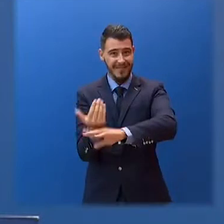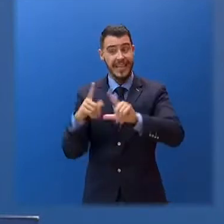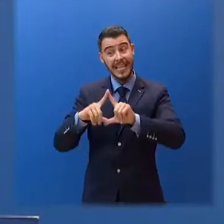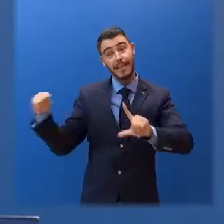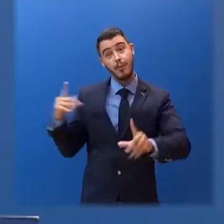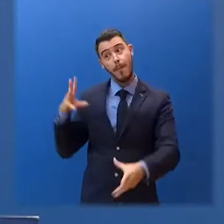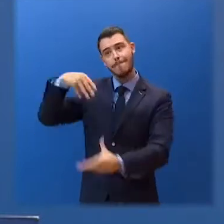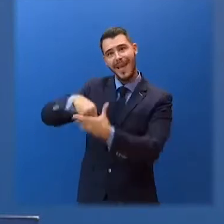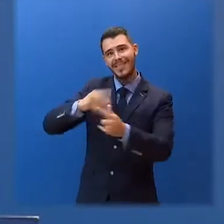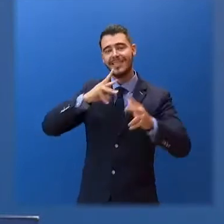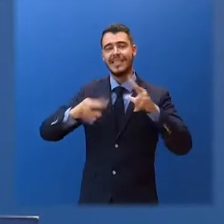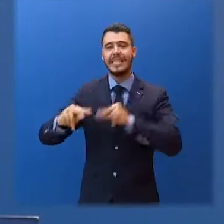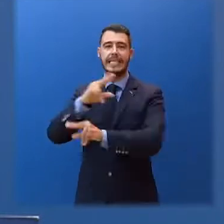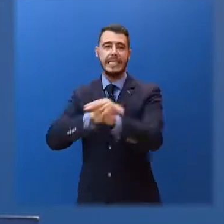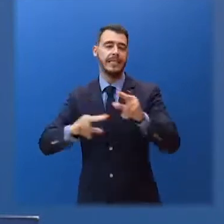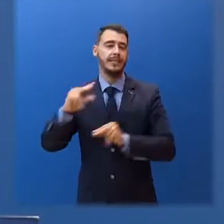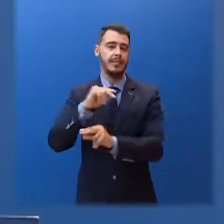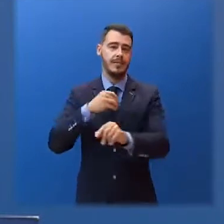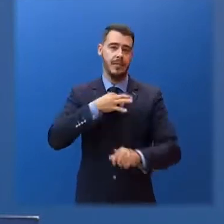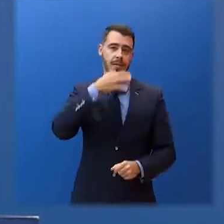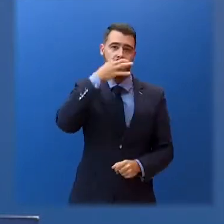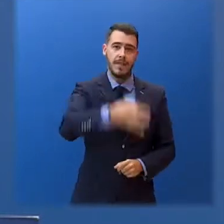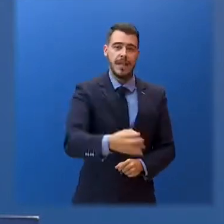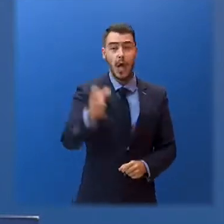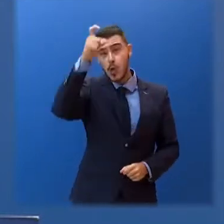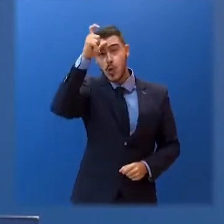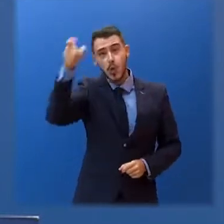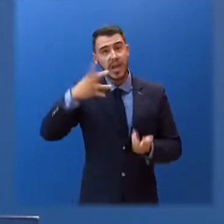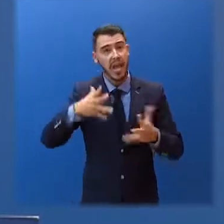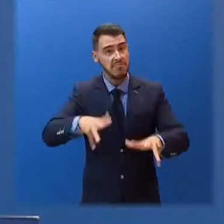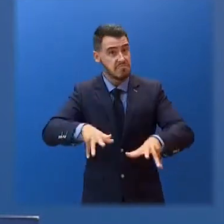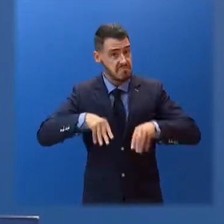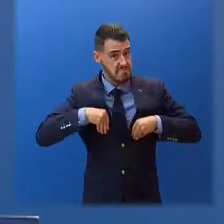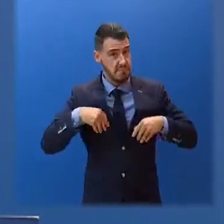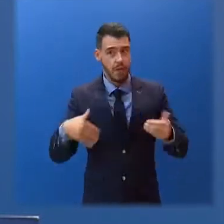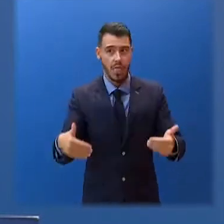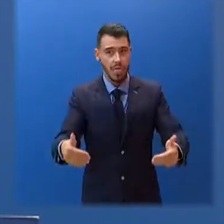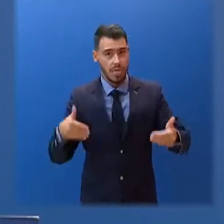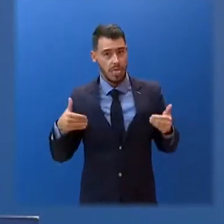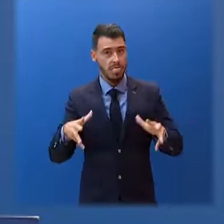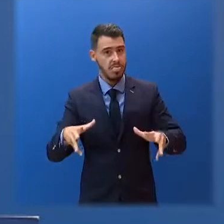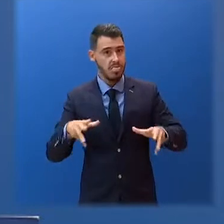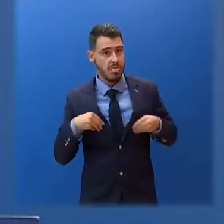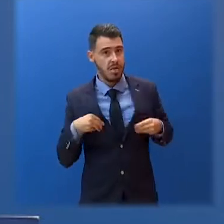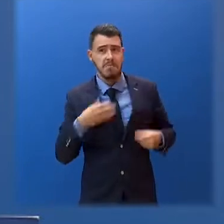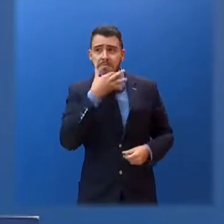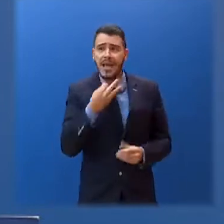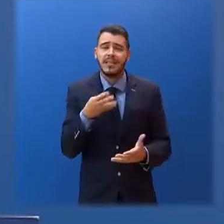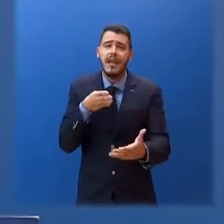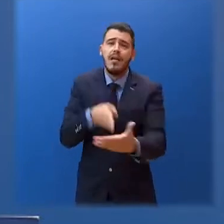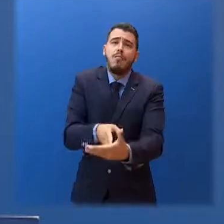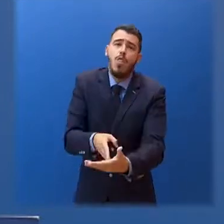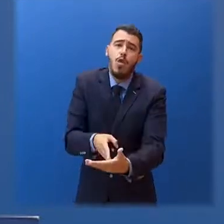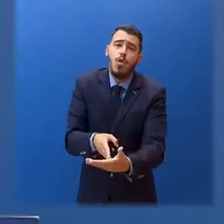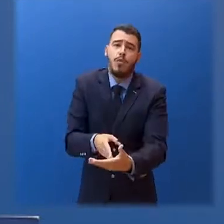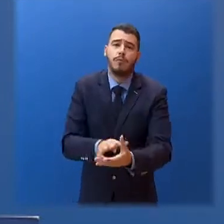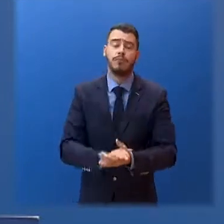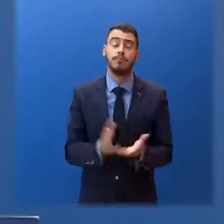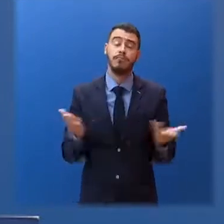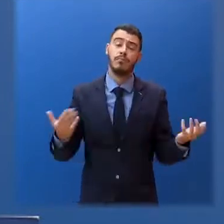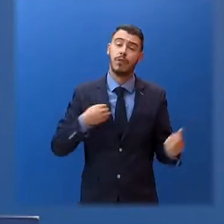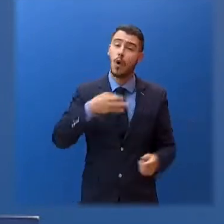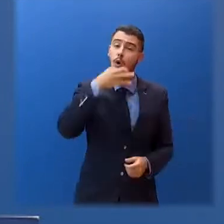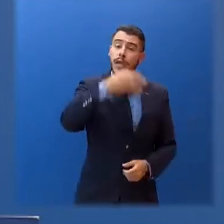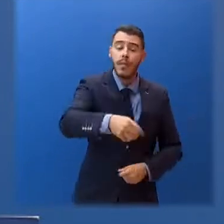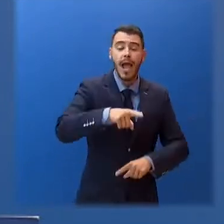Μισελ, είναι αυτονόητη συμμετοχή της Κυπριακής Δημοκρατίας. Οπότε δεν οδηγούμε θέση σε αδιέξοδο. Σας είπα την ελληνική θέση.